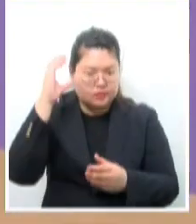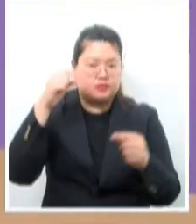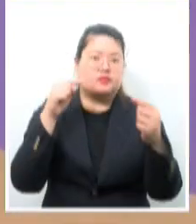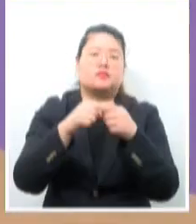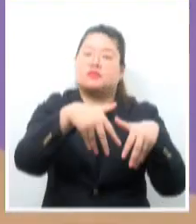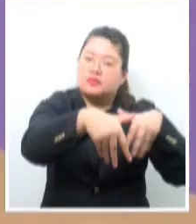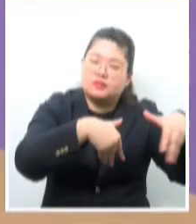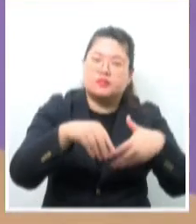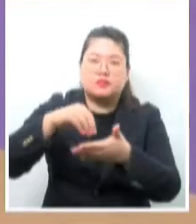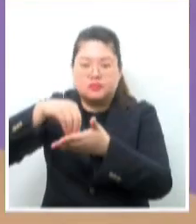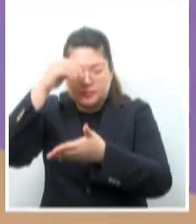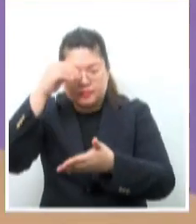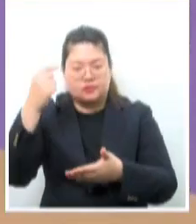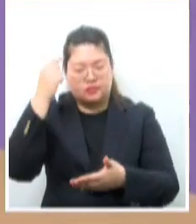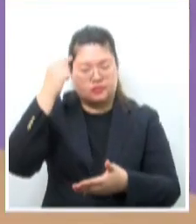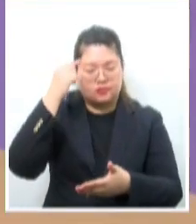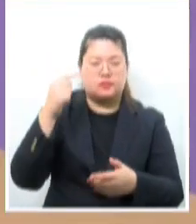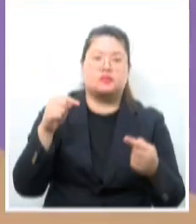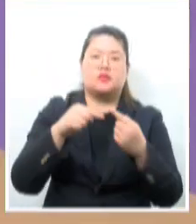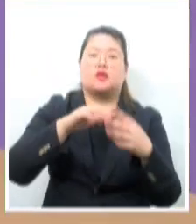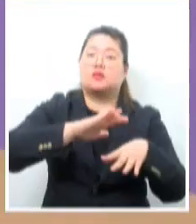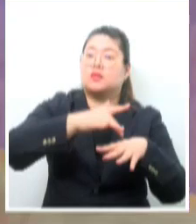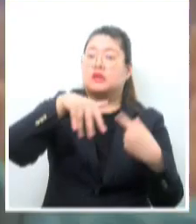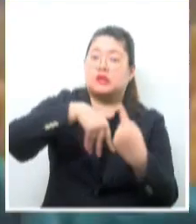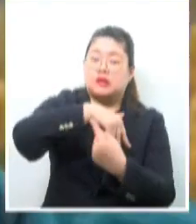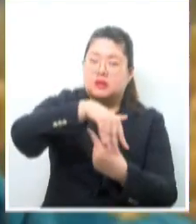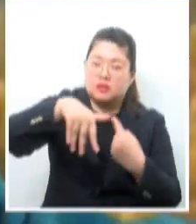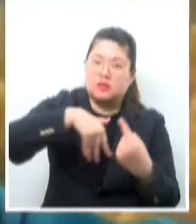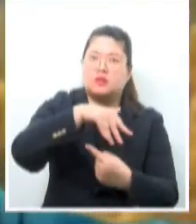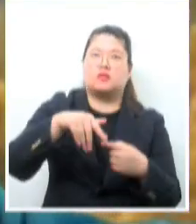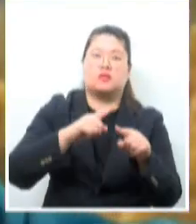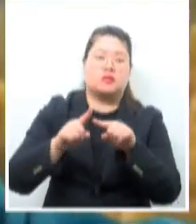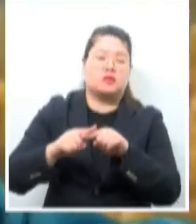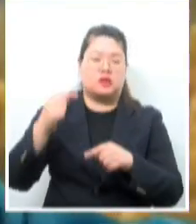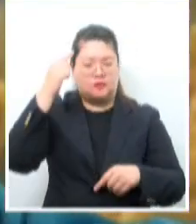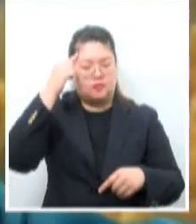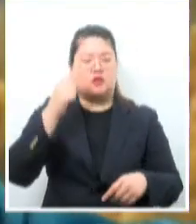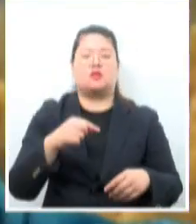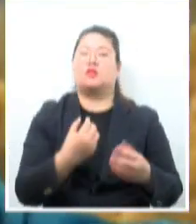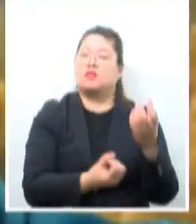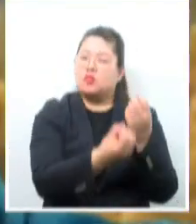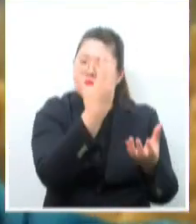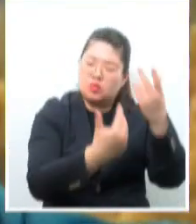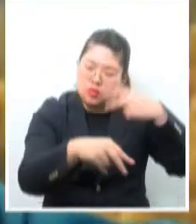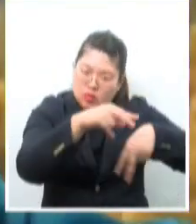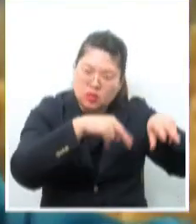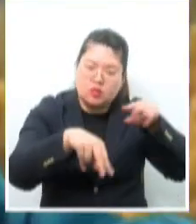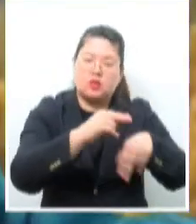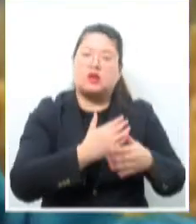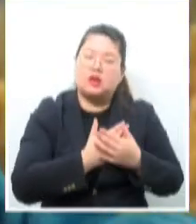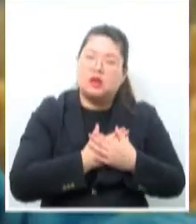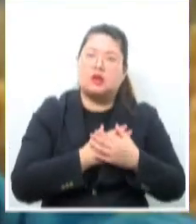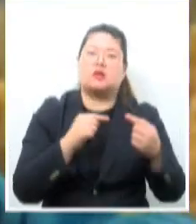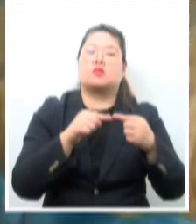นักถึงคุณค่าของทรัพยากรธรรมชาติและสิ่งแวดล้อมร่วมกันปลูกจิตสำนึกอันดีงามให้รักและหวงแหนทรัพยากรธรรมชาติภาย